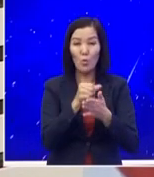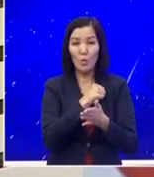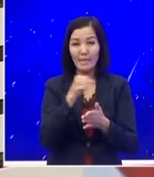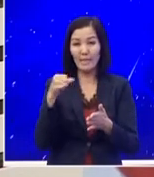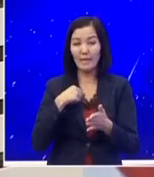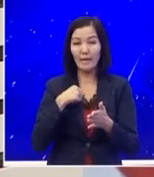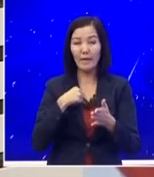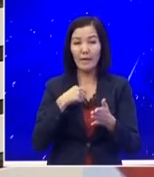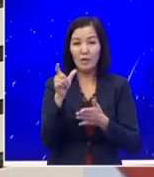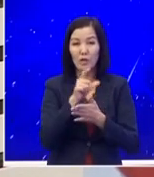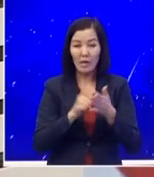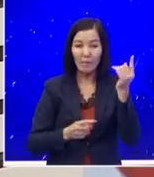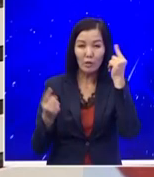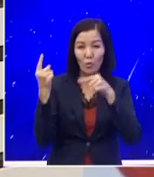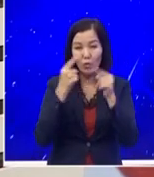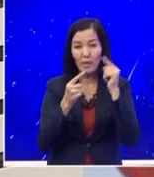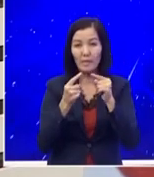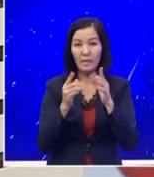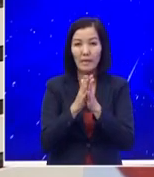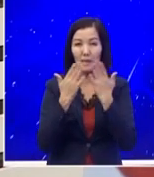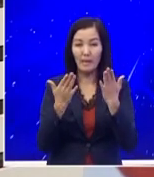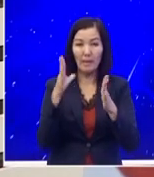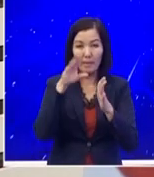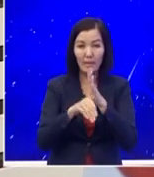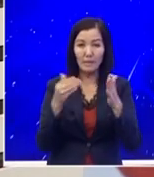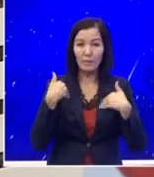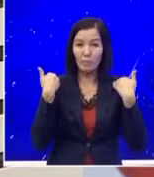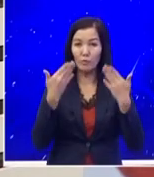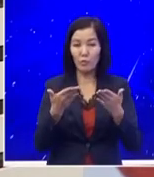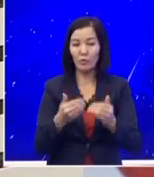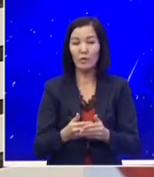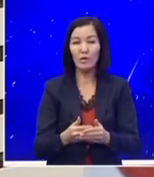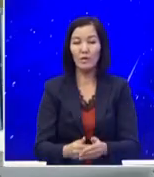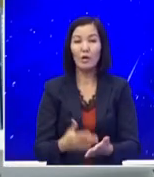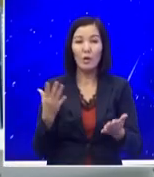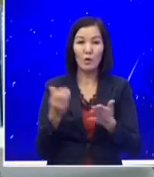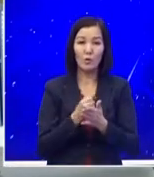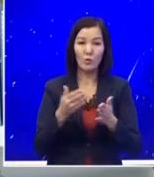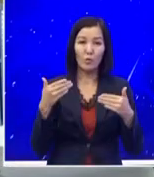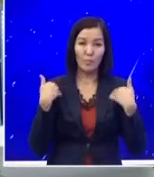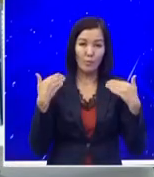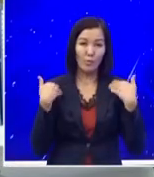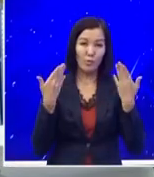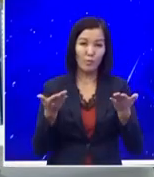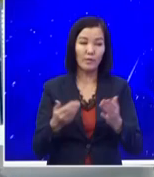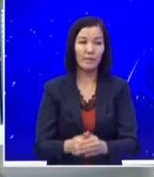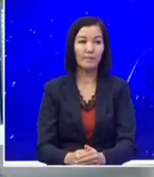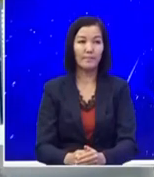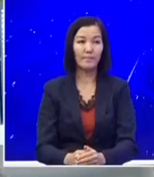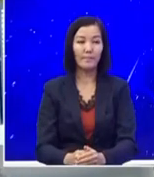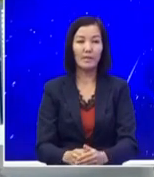түпкіріндегі өлеңдерін еншісін елге бергелі жатыр. Сондықтан құтты болсын дейміз Айтағанға. Ризамын